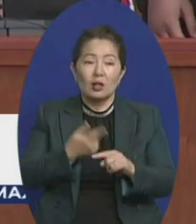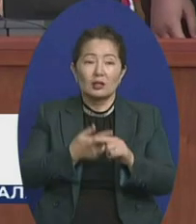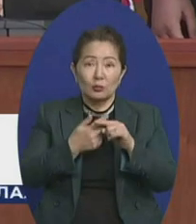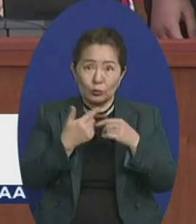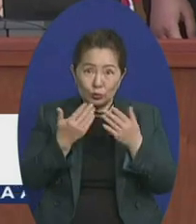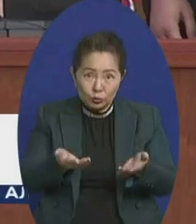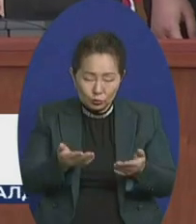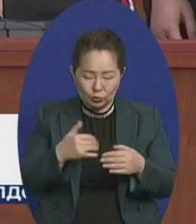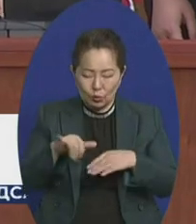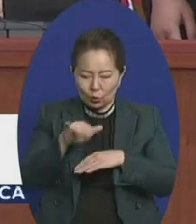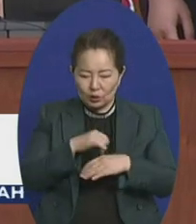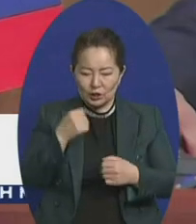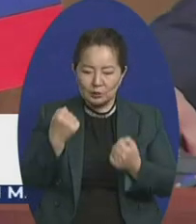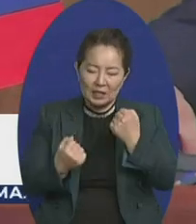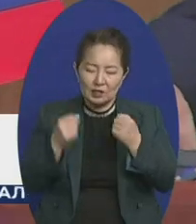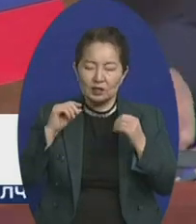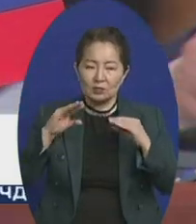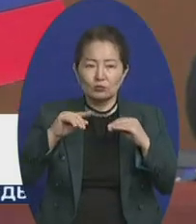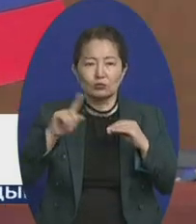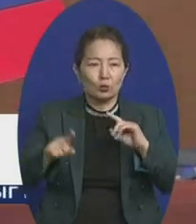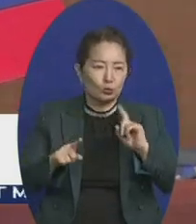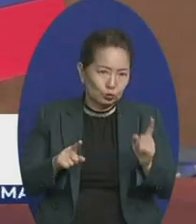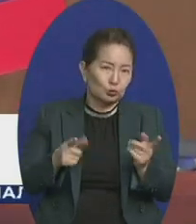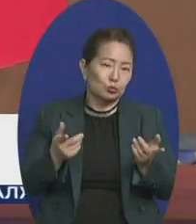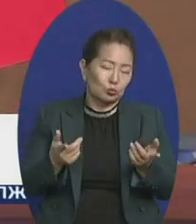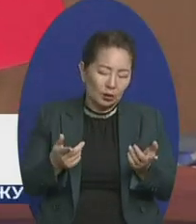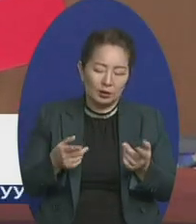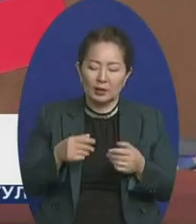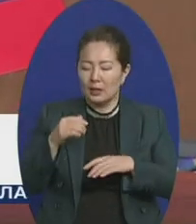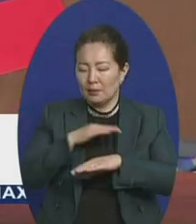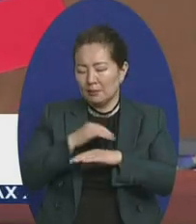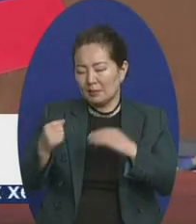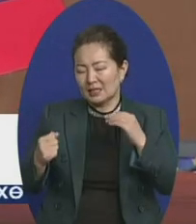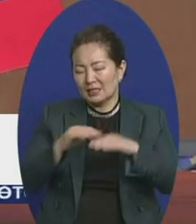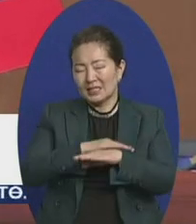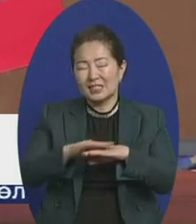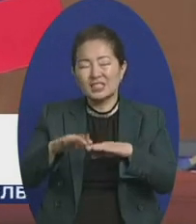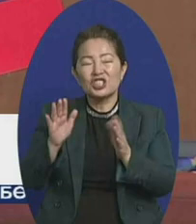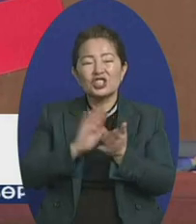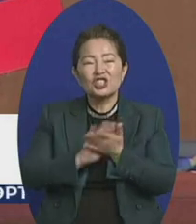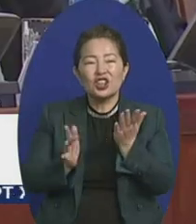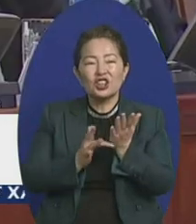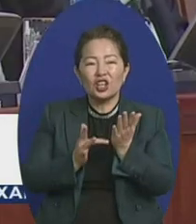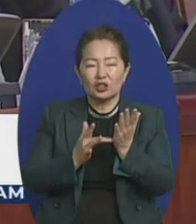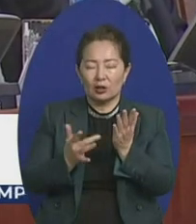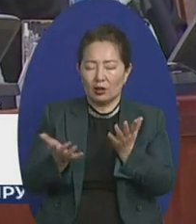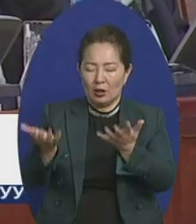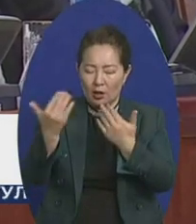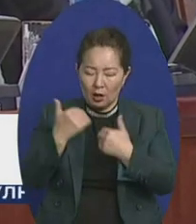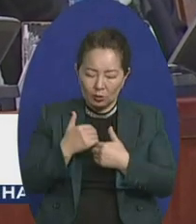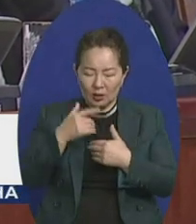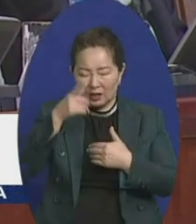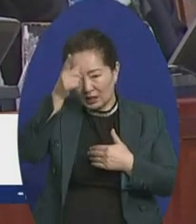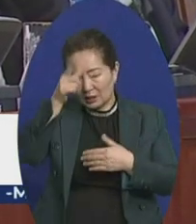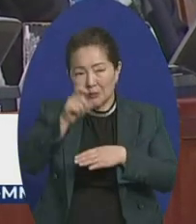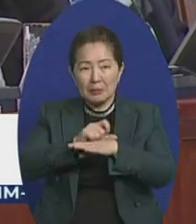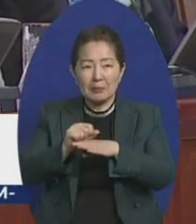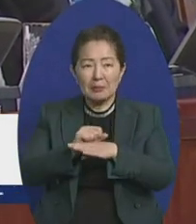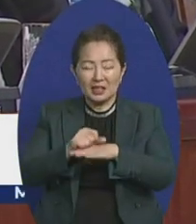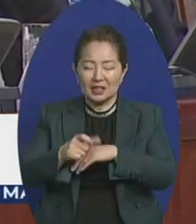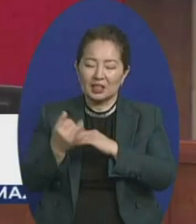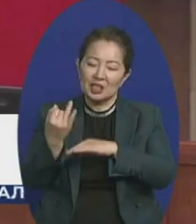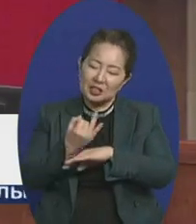нэмэгдүүлэх хоёр улсын жолооны үнэлгийг харилцан зөвшөөрөх автозамын салбарт шин техник технологи нэвтрүүлэх Германд бэлтгэж байгаа инженер